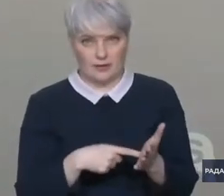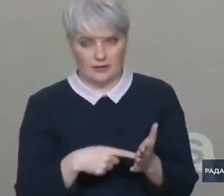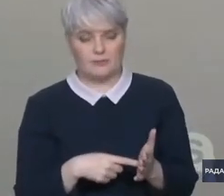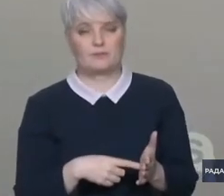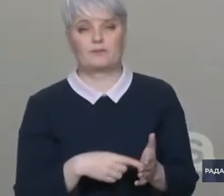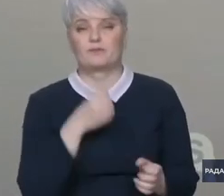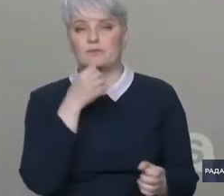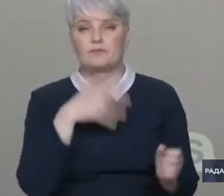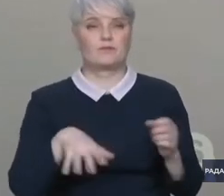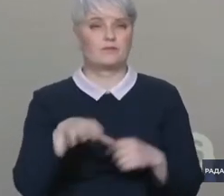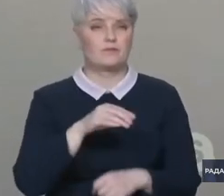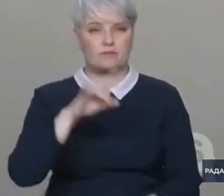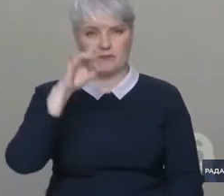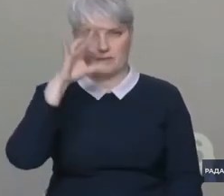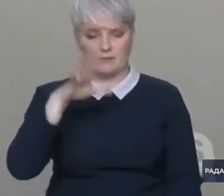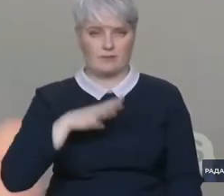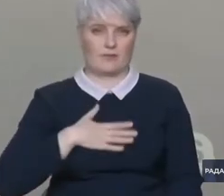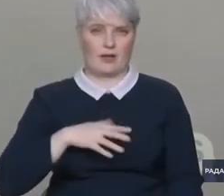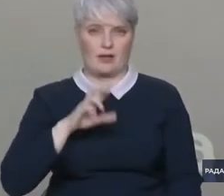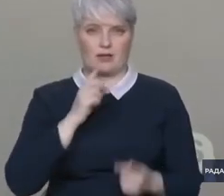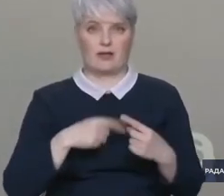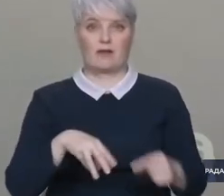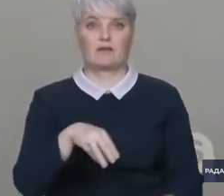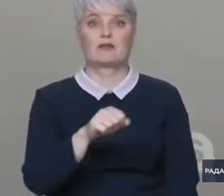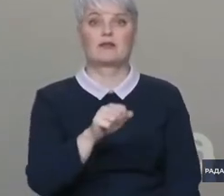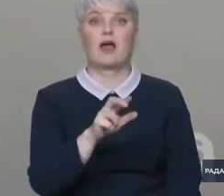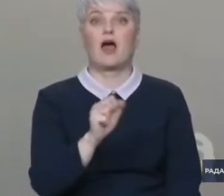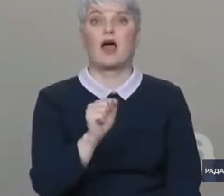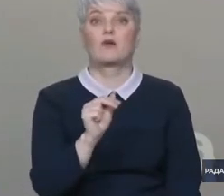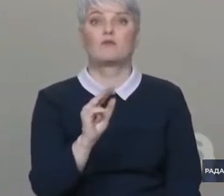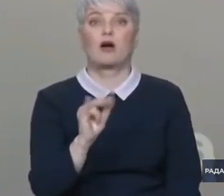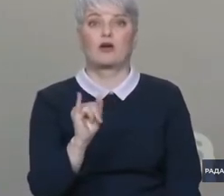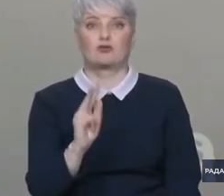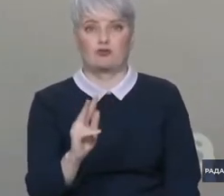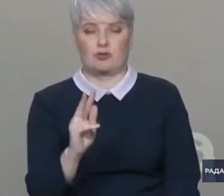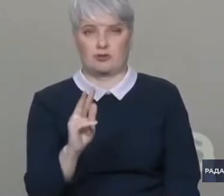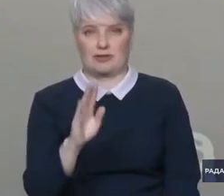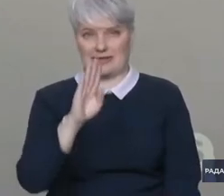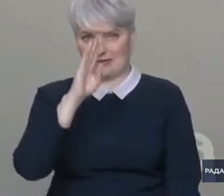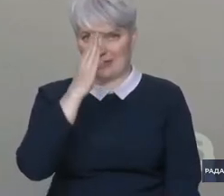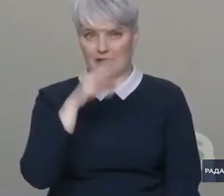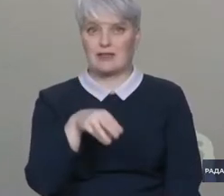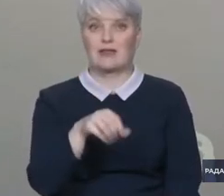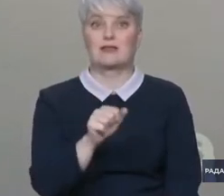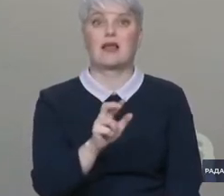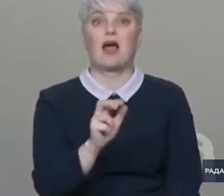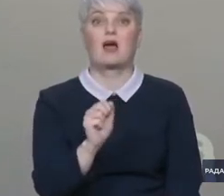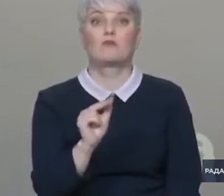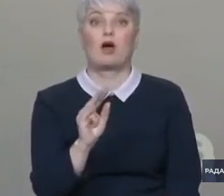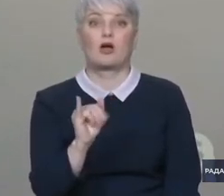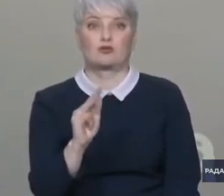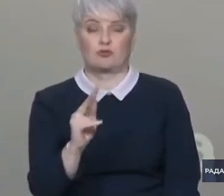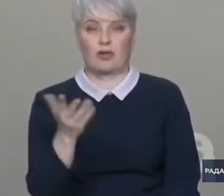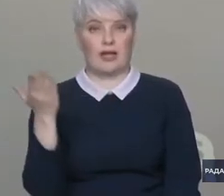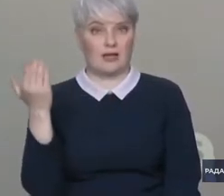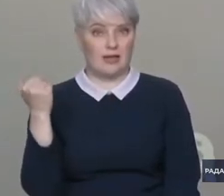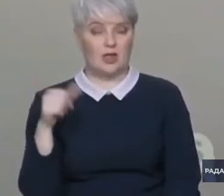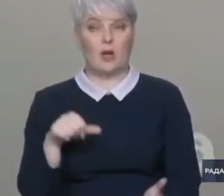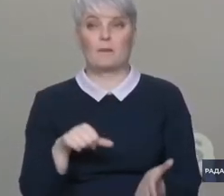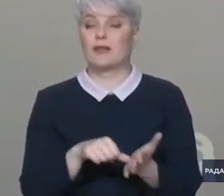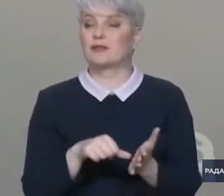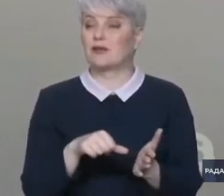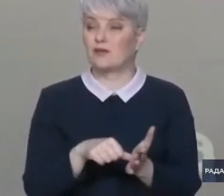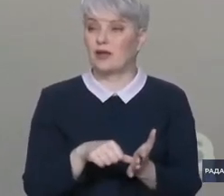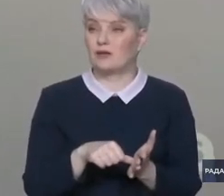добре відомий всій нашій державі пан Табачник, точніше він не пан, а зрадник Табачник, який раніше представляв